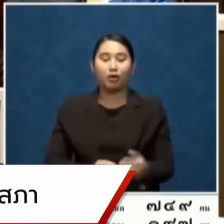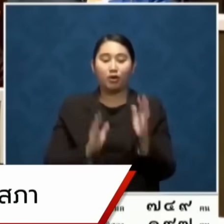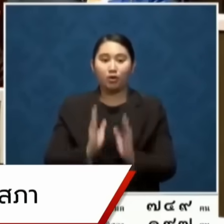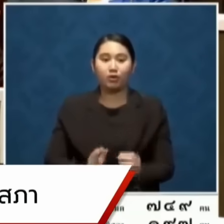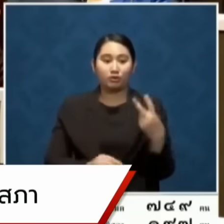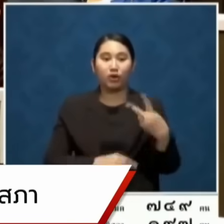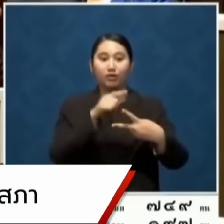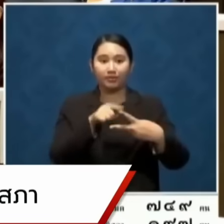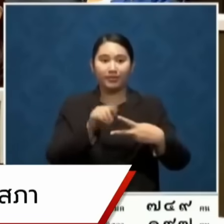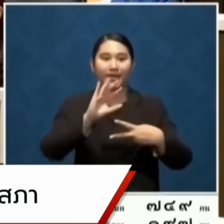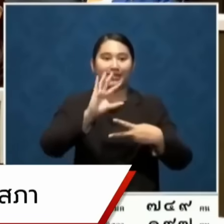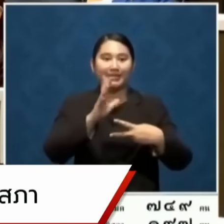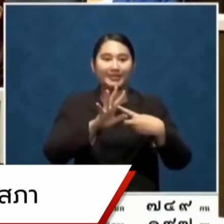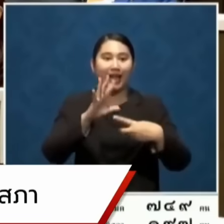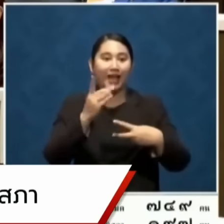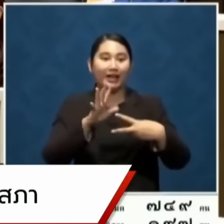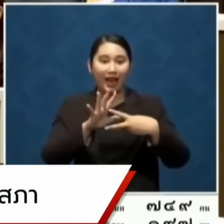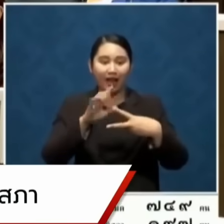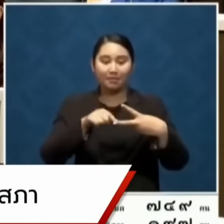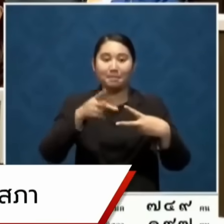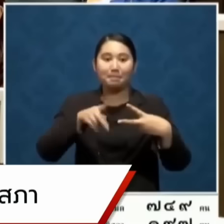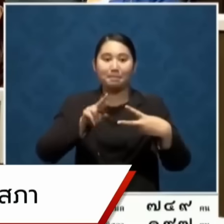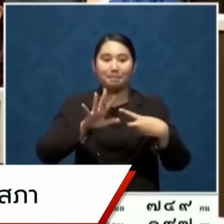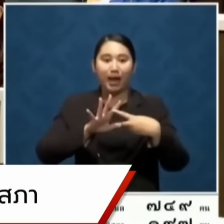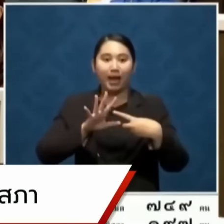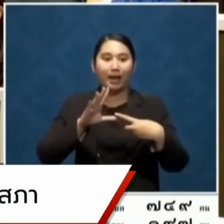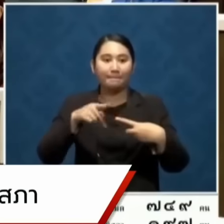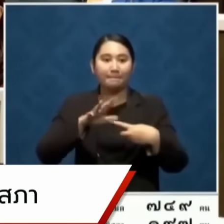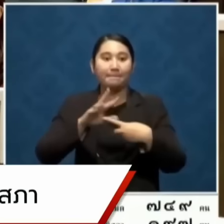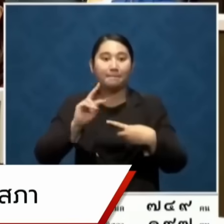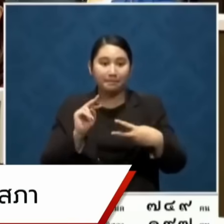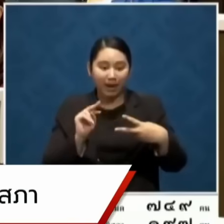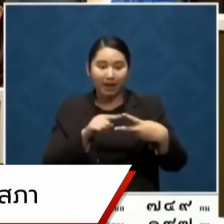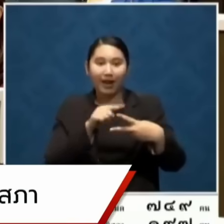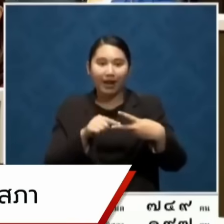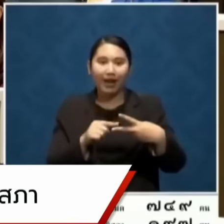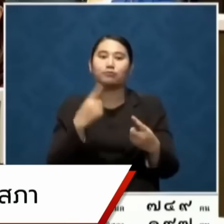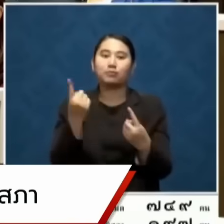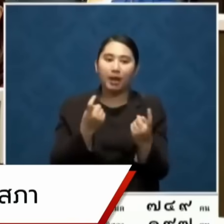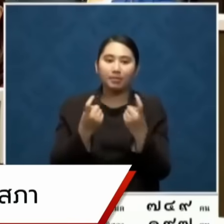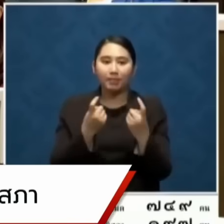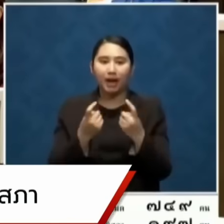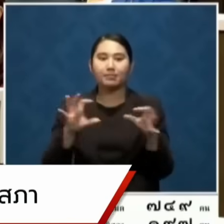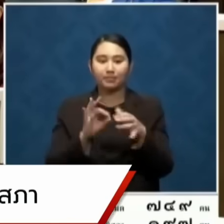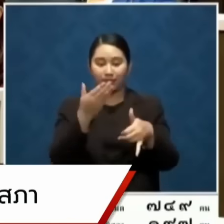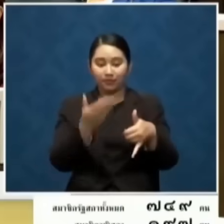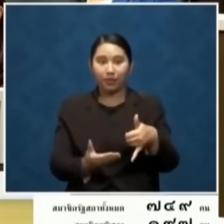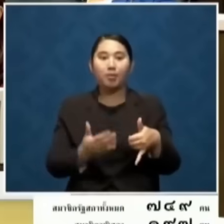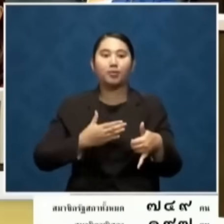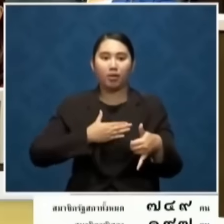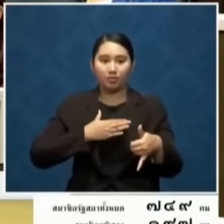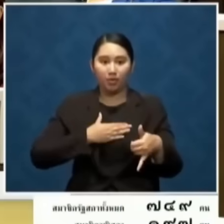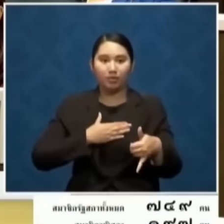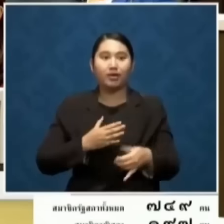แก้ไขประมวลกฎหมายอาญามาตรา112ประเด็นดังกล่าวไม่อยู่ใน MOU ของ8พรรคร่วมรัฐบาลเพราะว่าการแก้ไขกฎหม